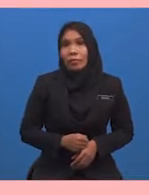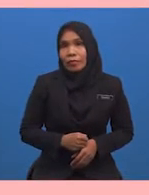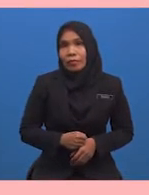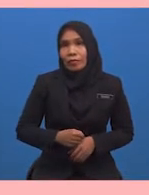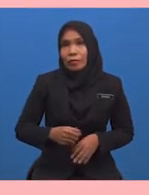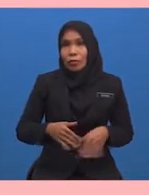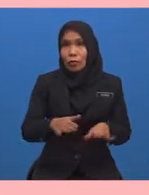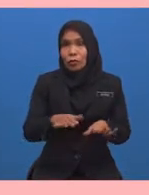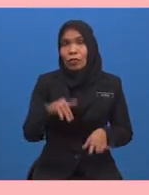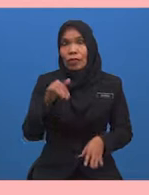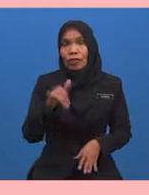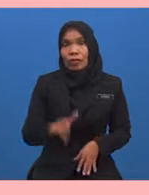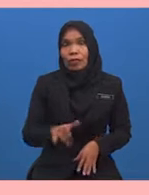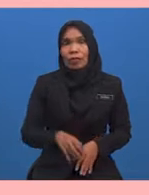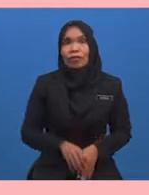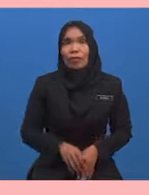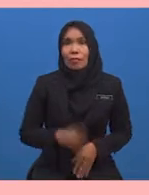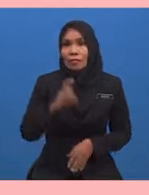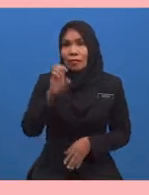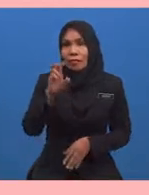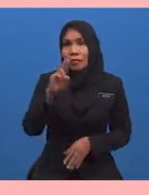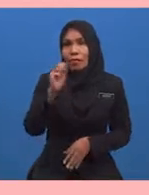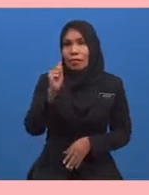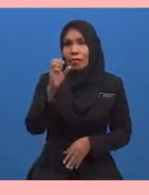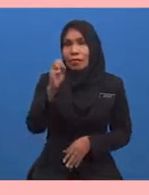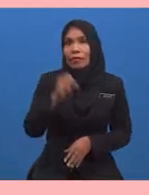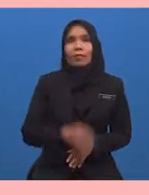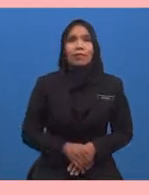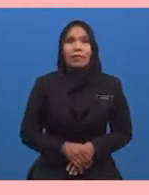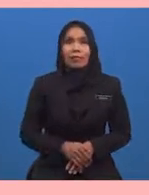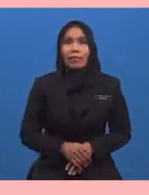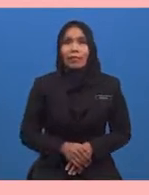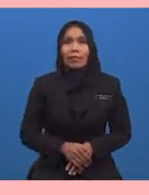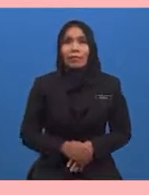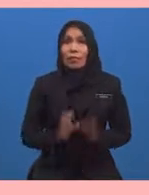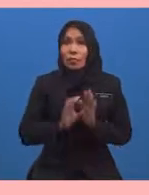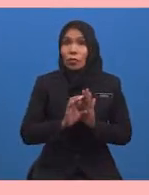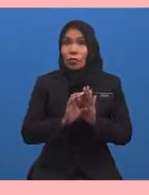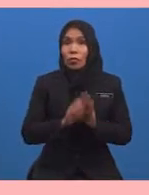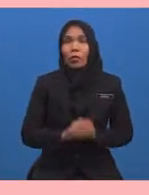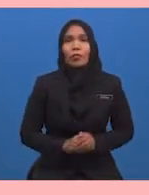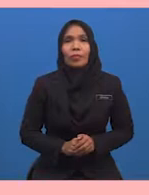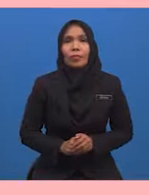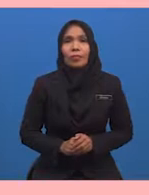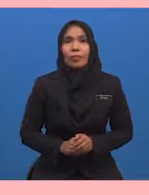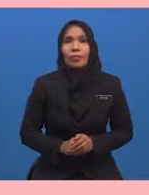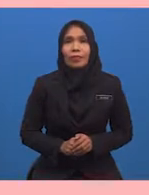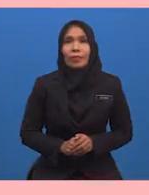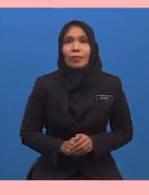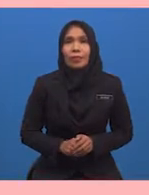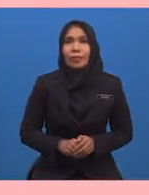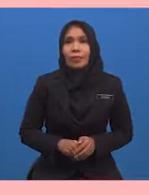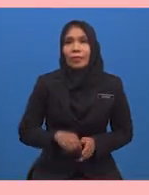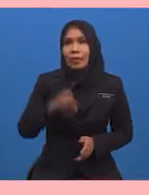Contohnya, empangan Tenompangi di Sabah, empangan Murum di Sarawak, empangan Kenering